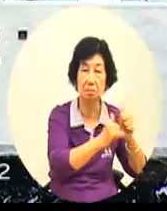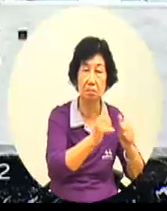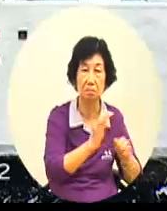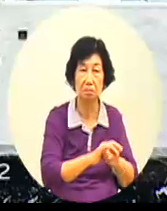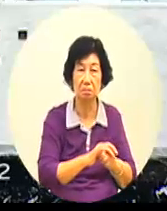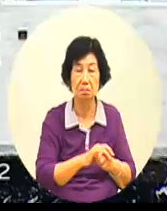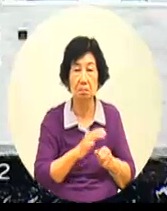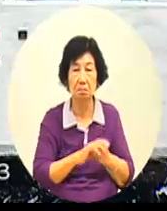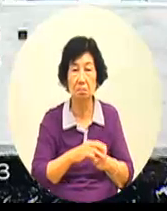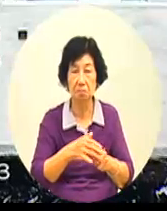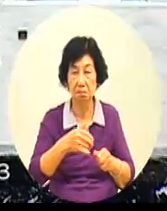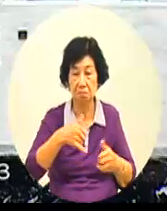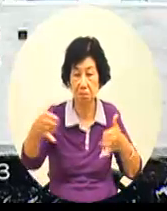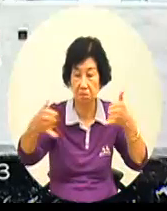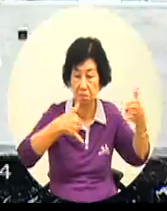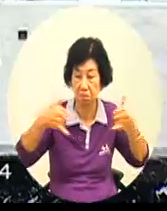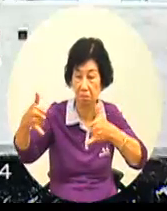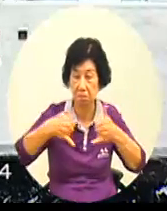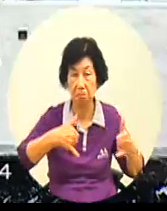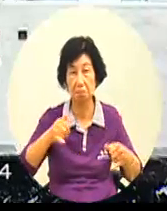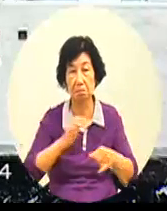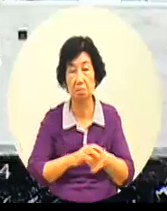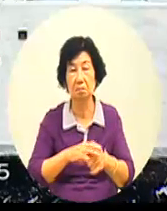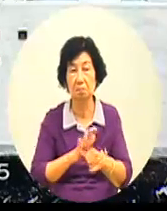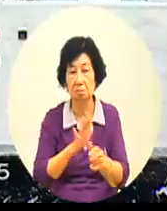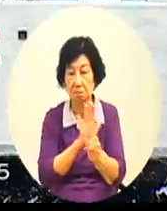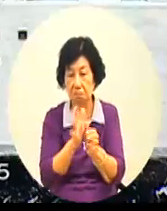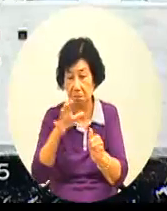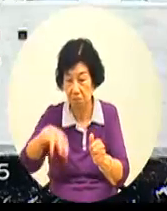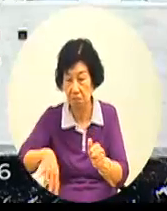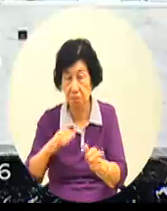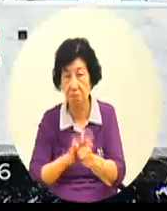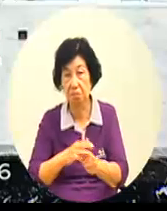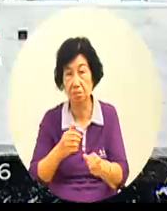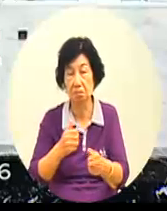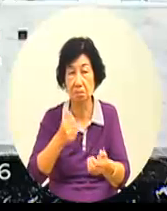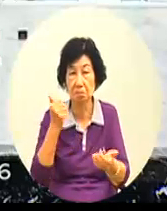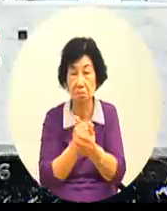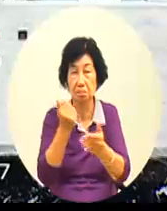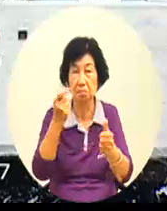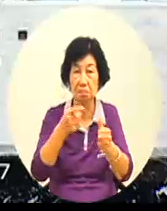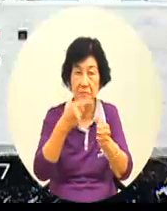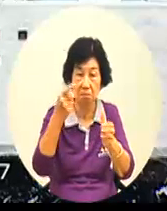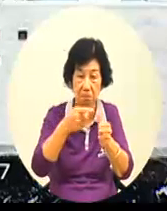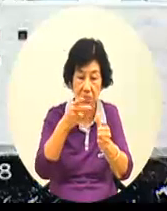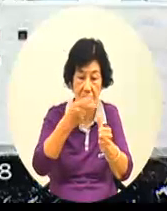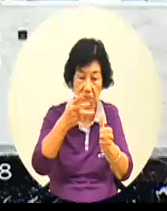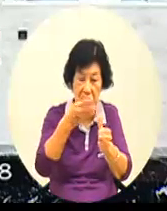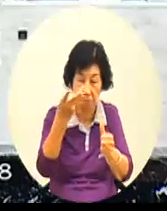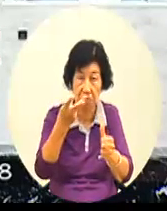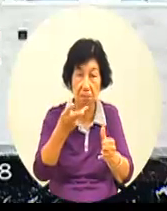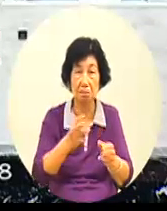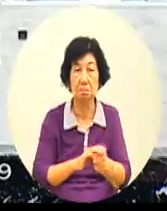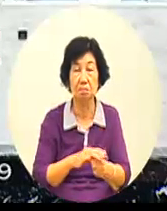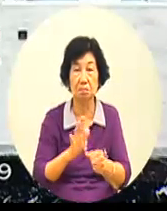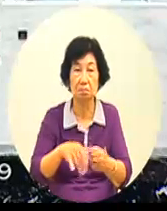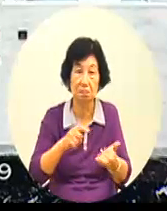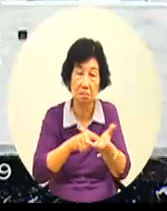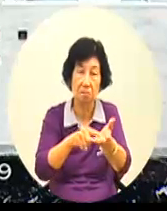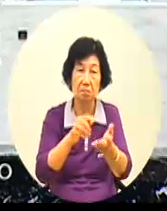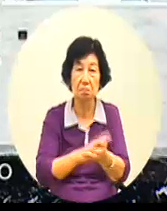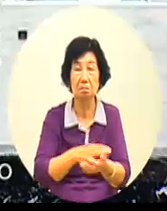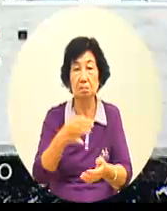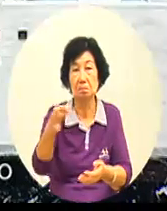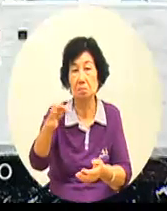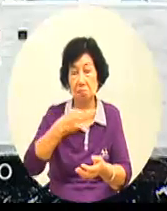讲，我明明有得到这样的一个第一名到三名以内呢，可是为什么到最后有时候申请的时候都没有